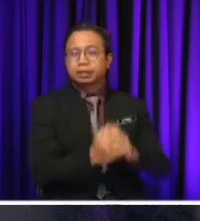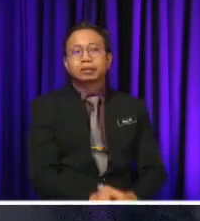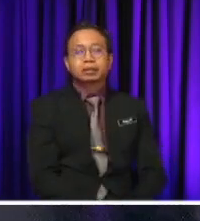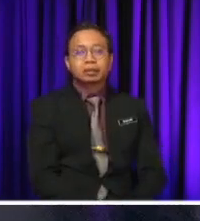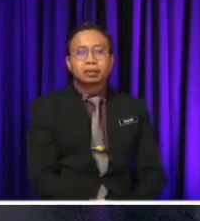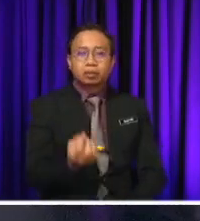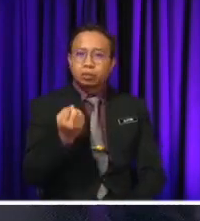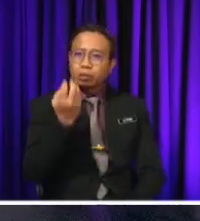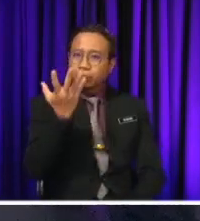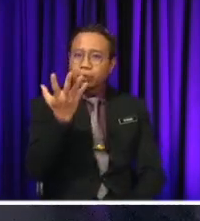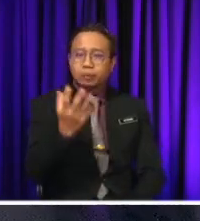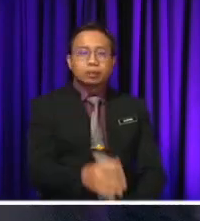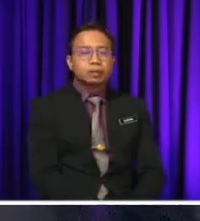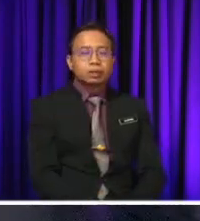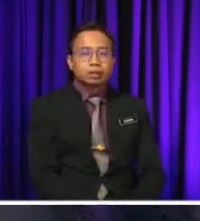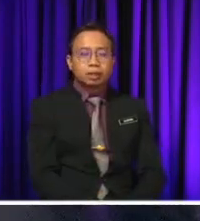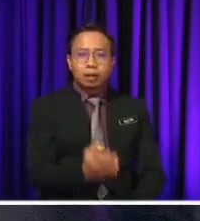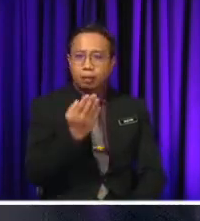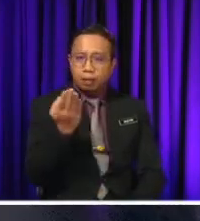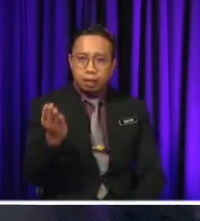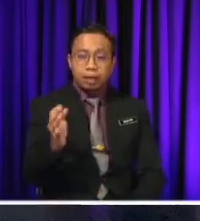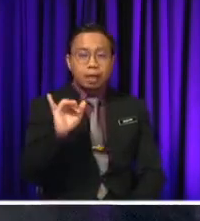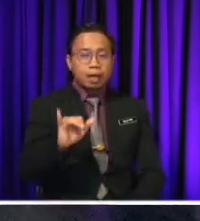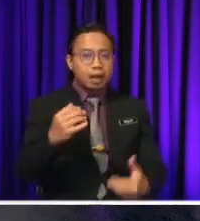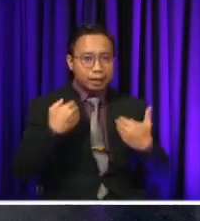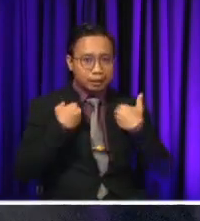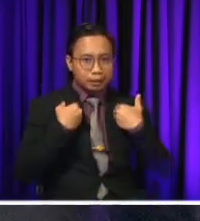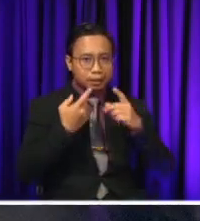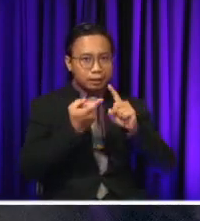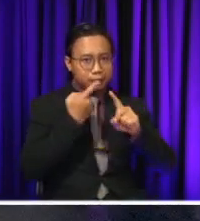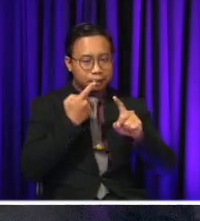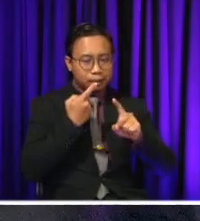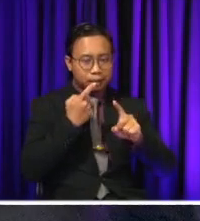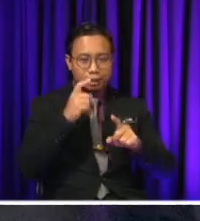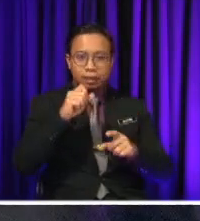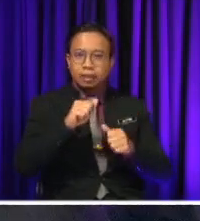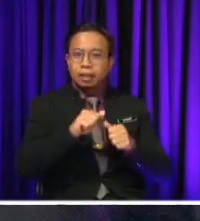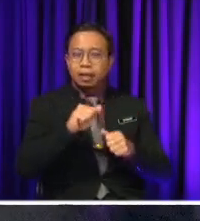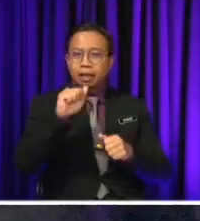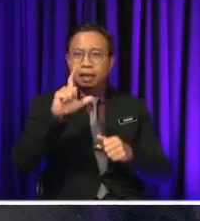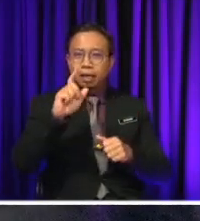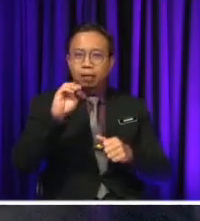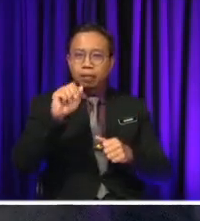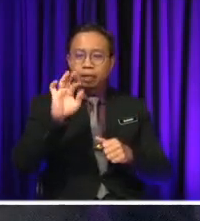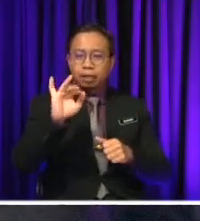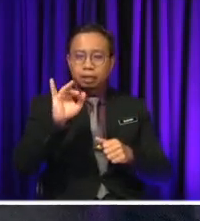berapa komponen yang ada daripada almari Sisi ini